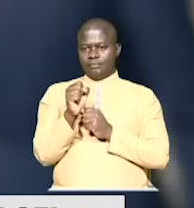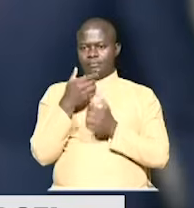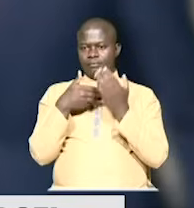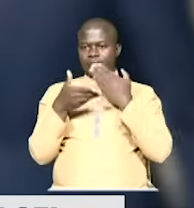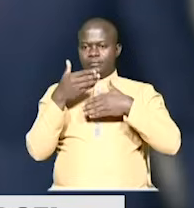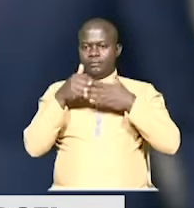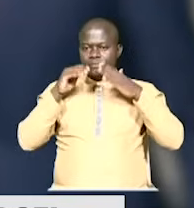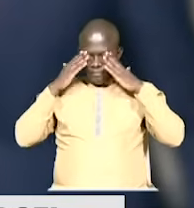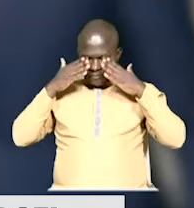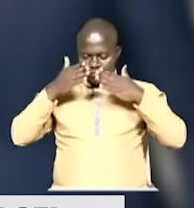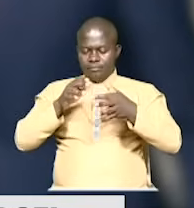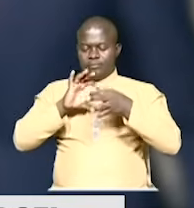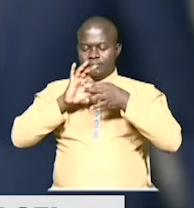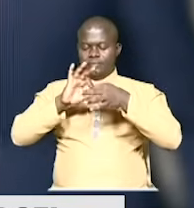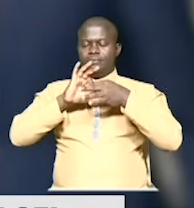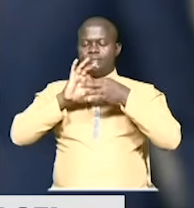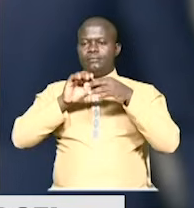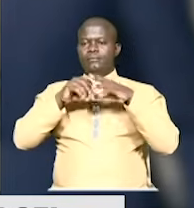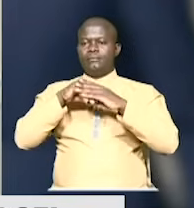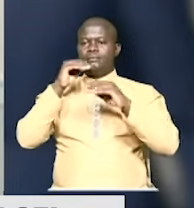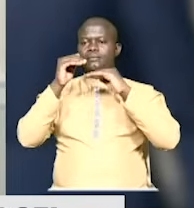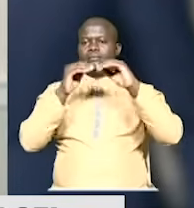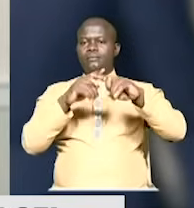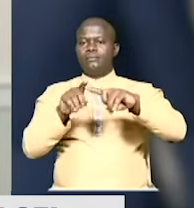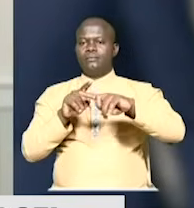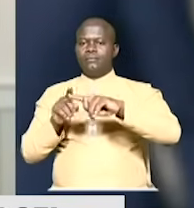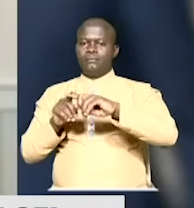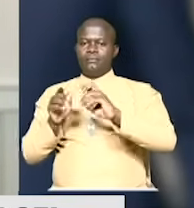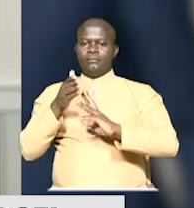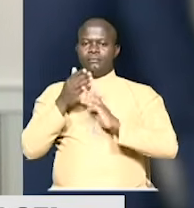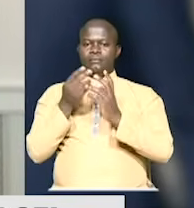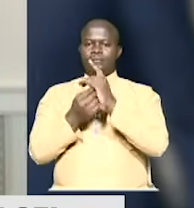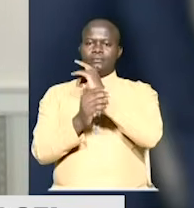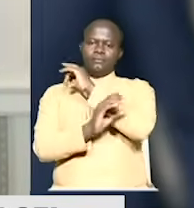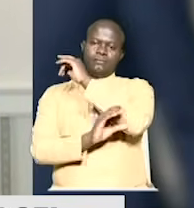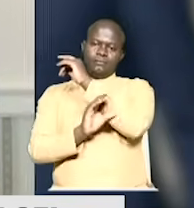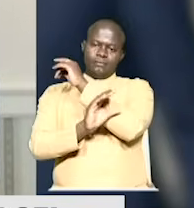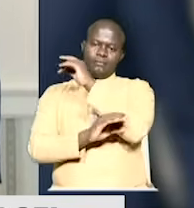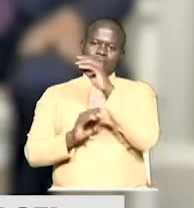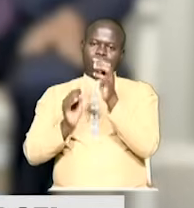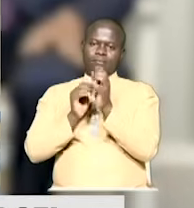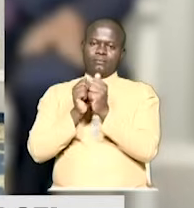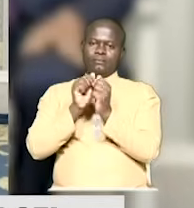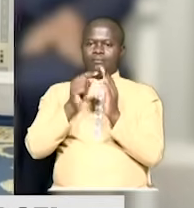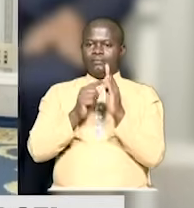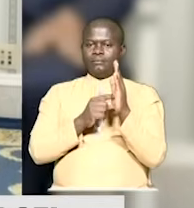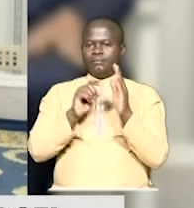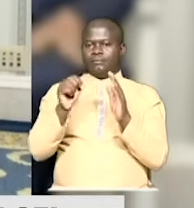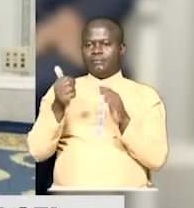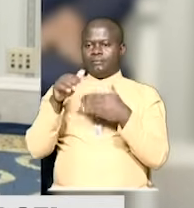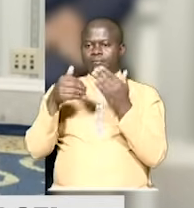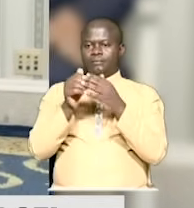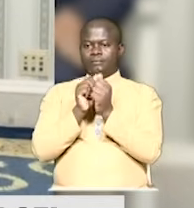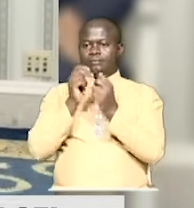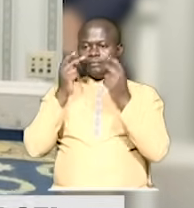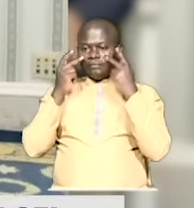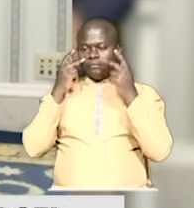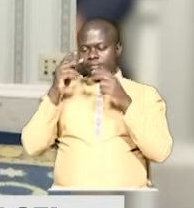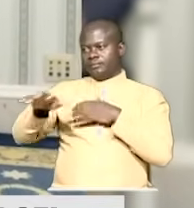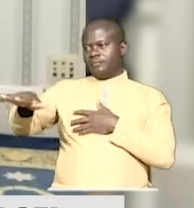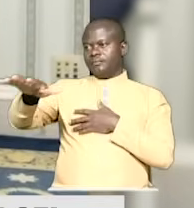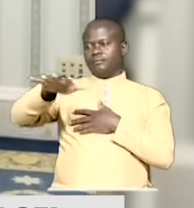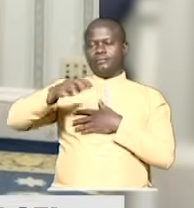ibiganiro byagarutse ku bufatanye mu nzego zinyuranye hagati y'ibihugu byombi ndetse n'ingingo zindi zireba karere u